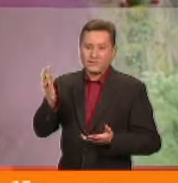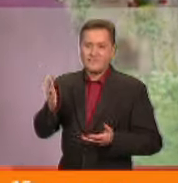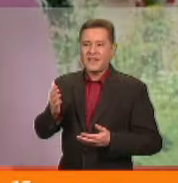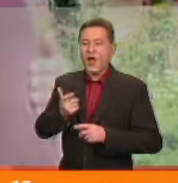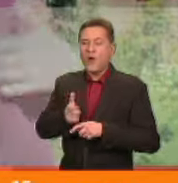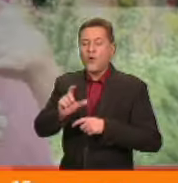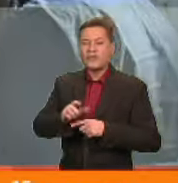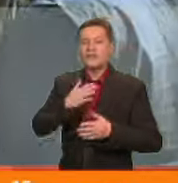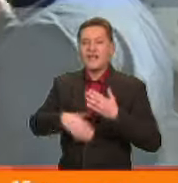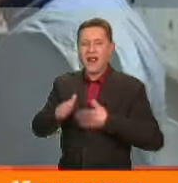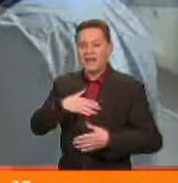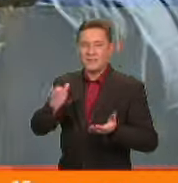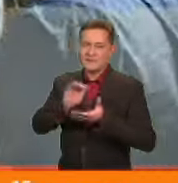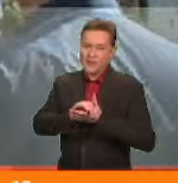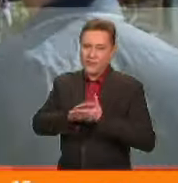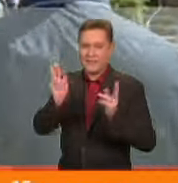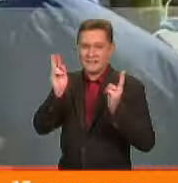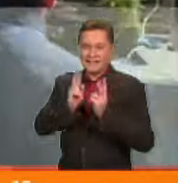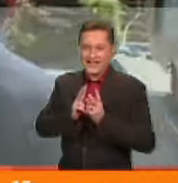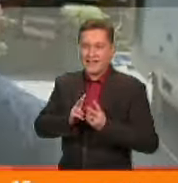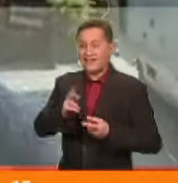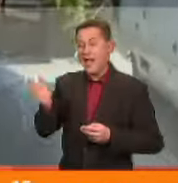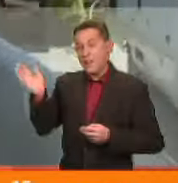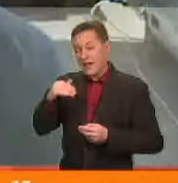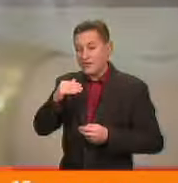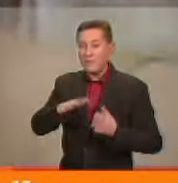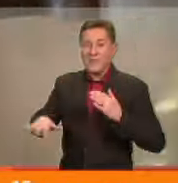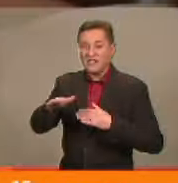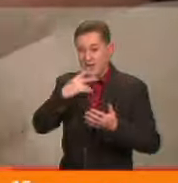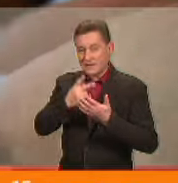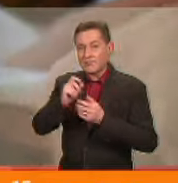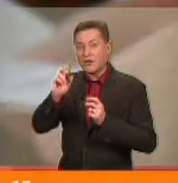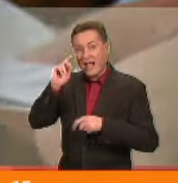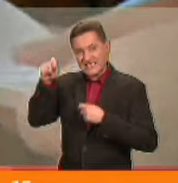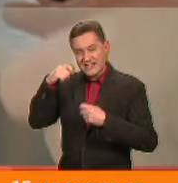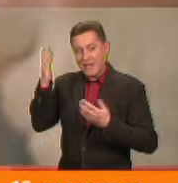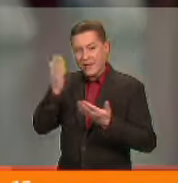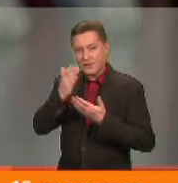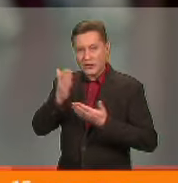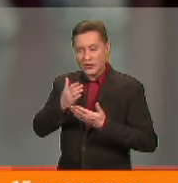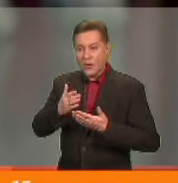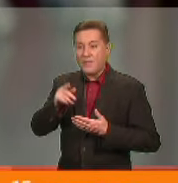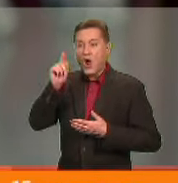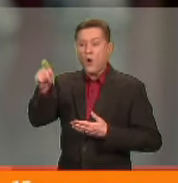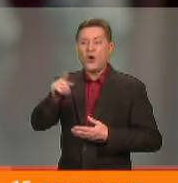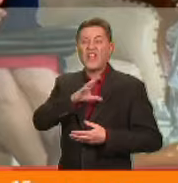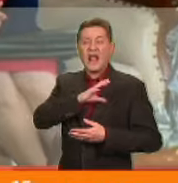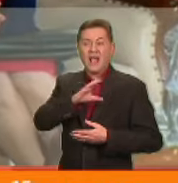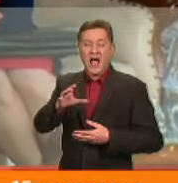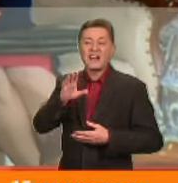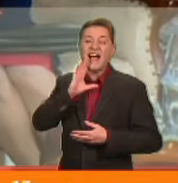Да-да-да. Я очень рад. Сейчас про меня. Пошли на площадочку, пошли посмотрим, как мы снимаем кино. Поглядим. Классический сериальный сюжет. Он олигарх,